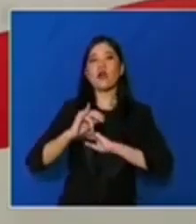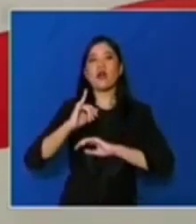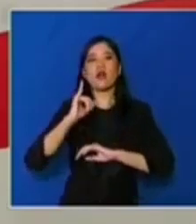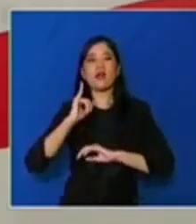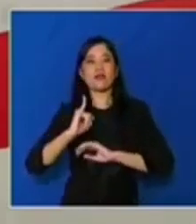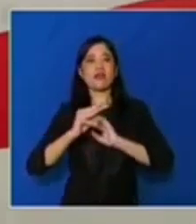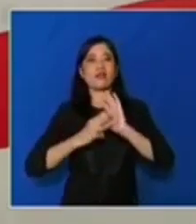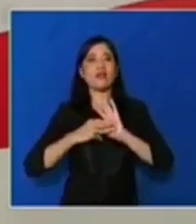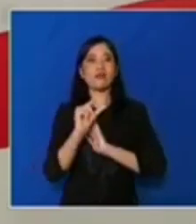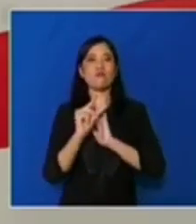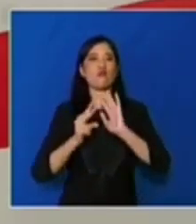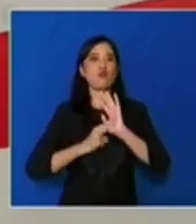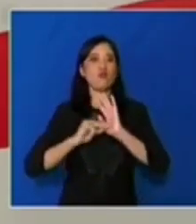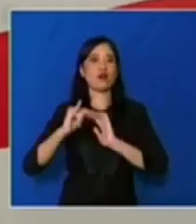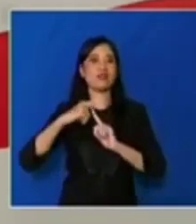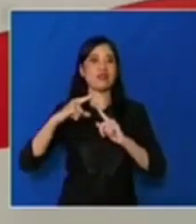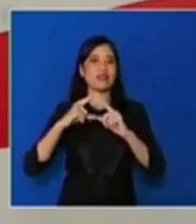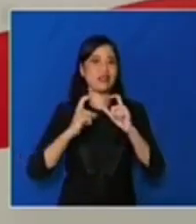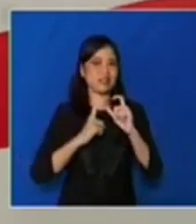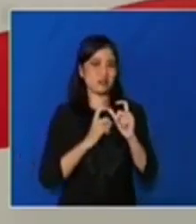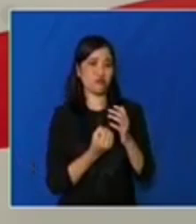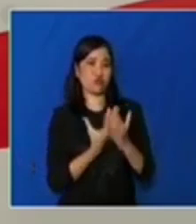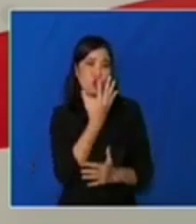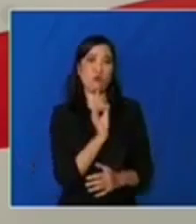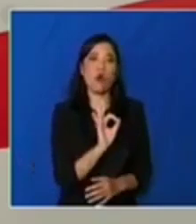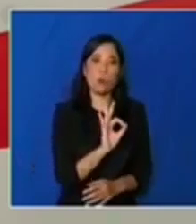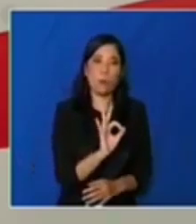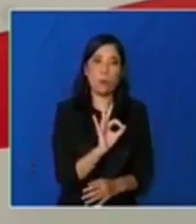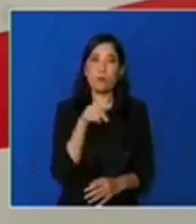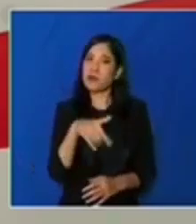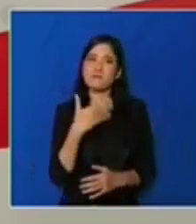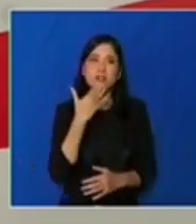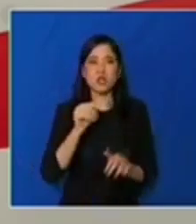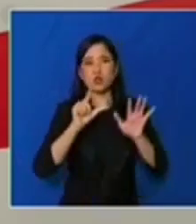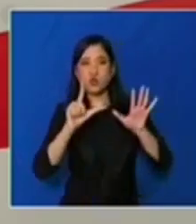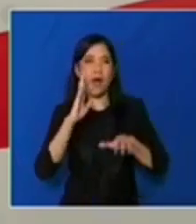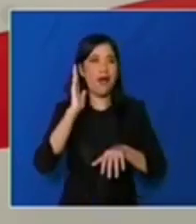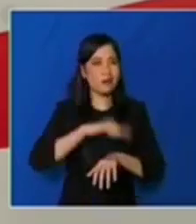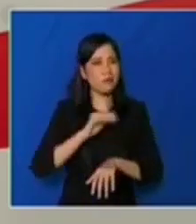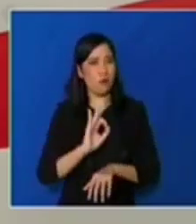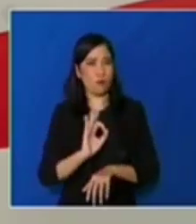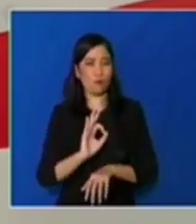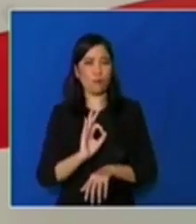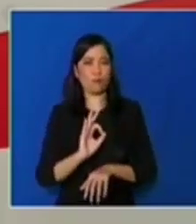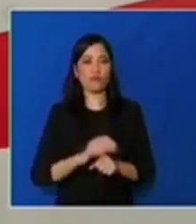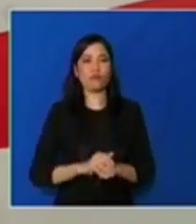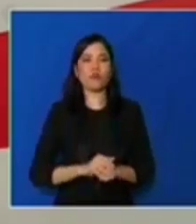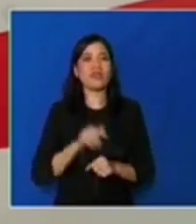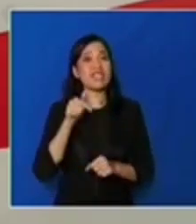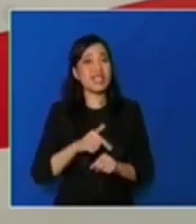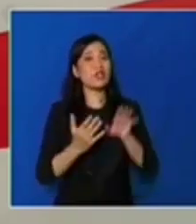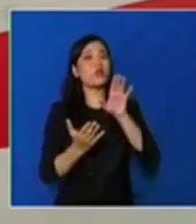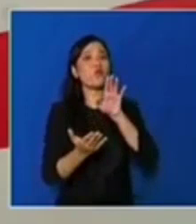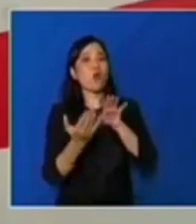pada infeksi yang masih berada di bawah 7/6 hari hasilnya pasti akan negatif Oleh karena itu ini